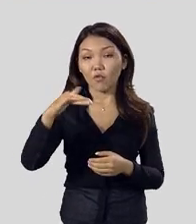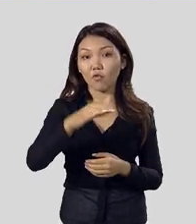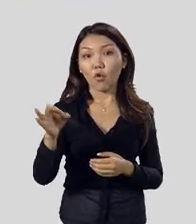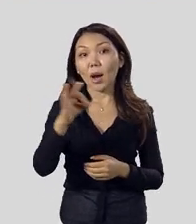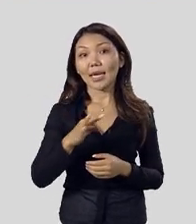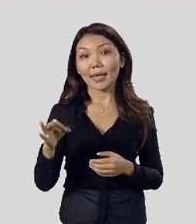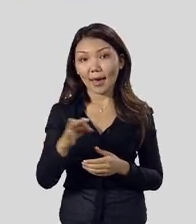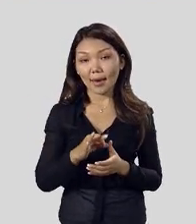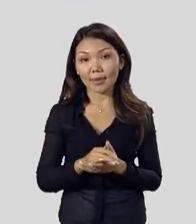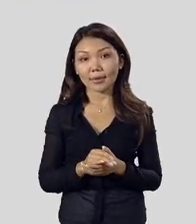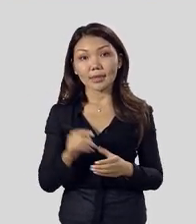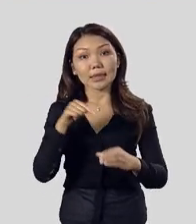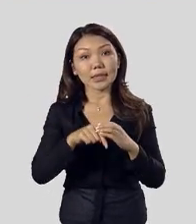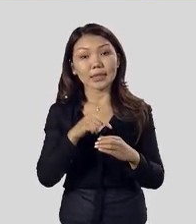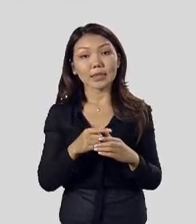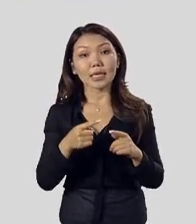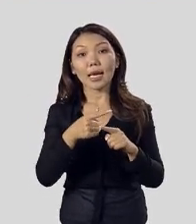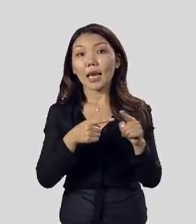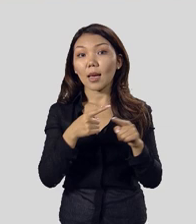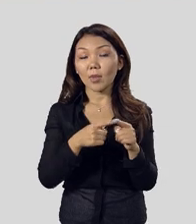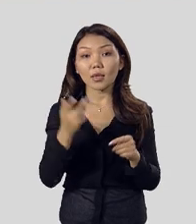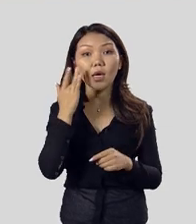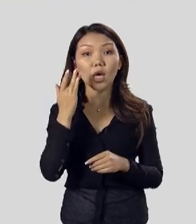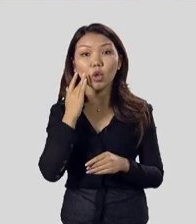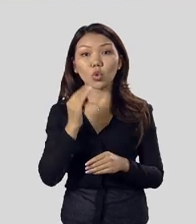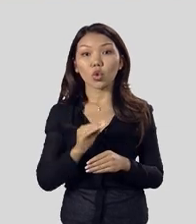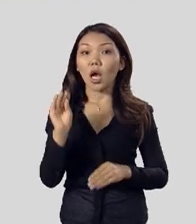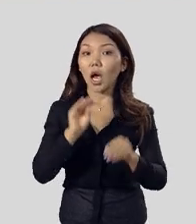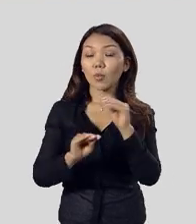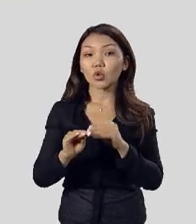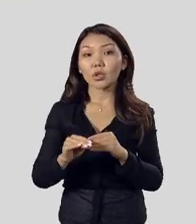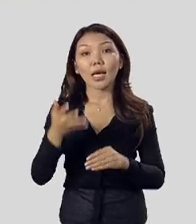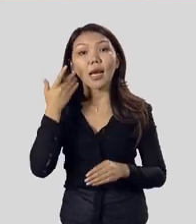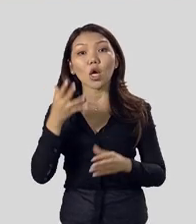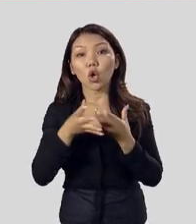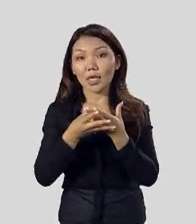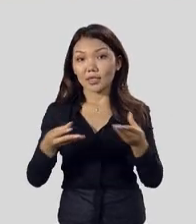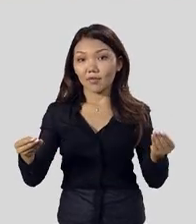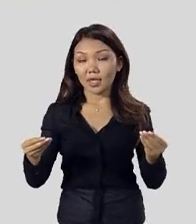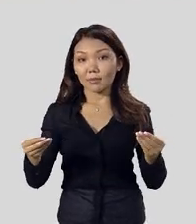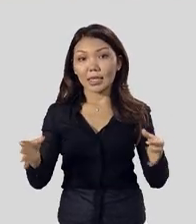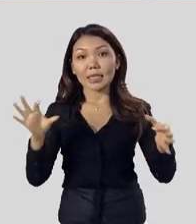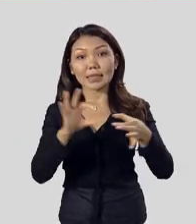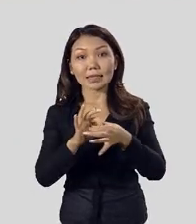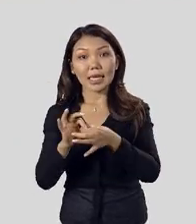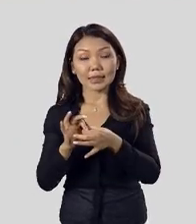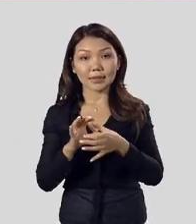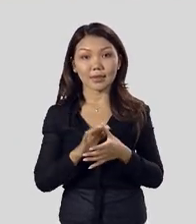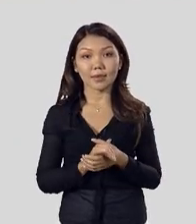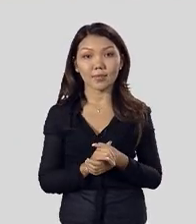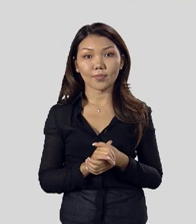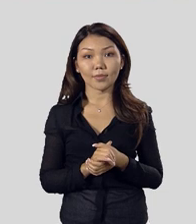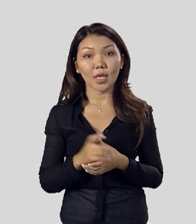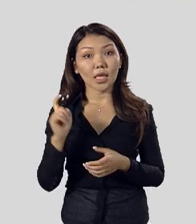состоят из тех элементов которые образуют легко растворимые соединения химические